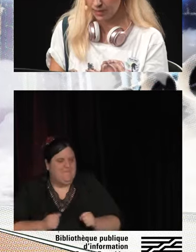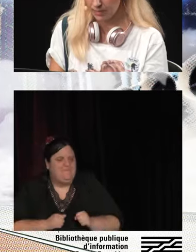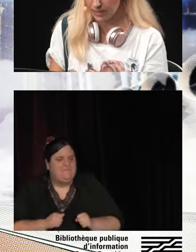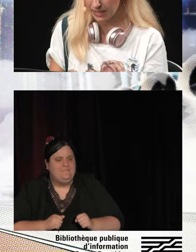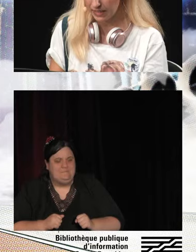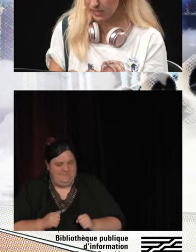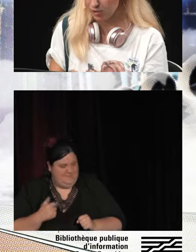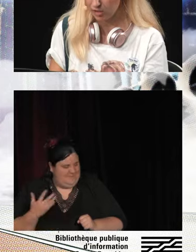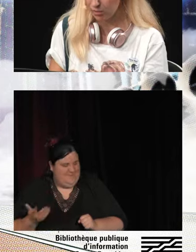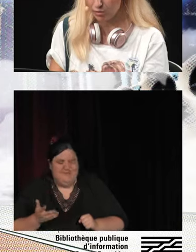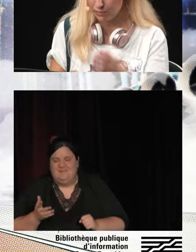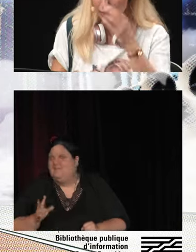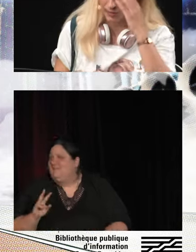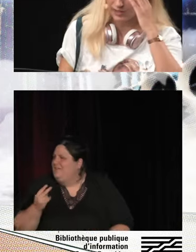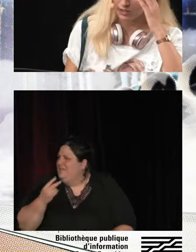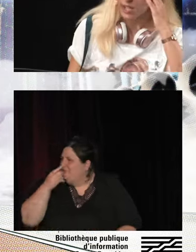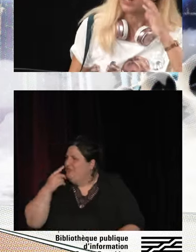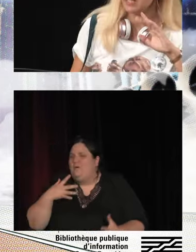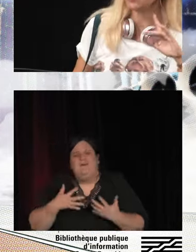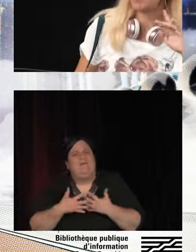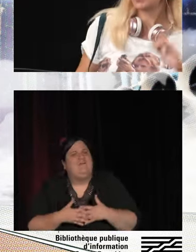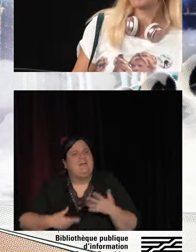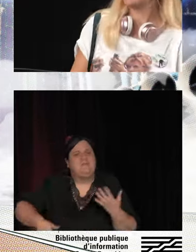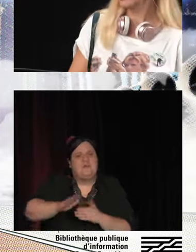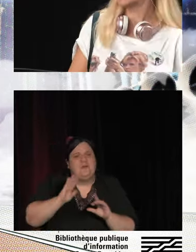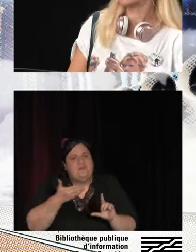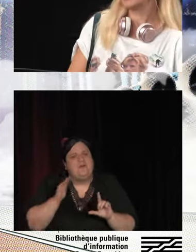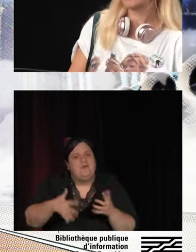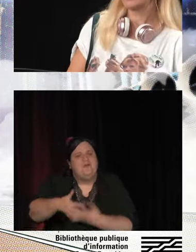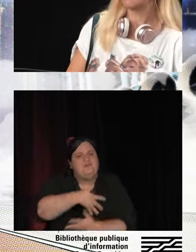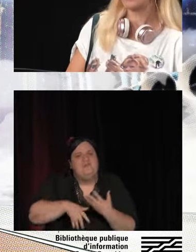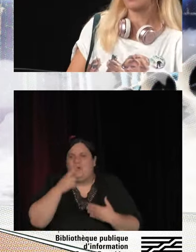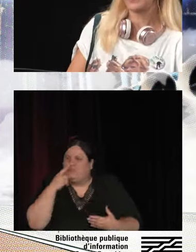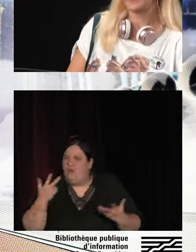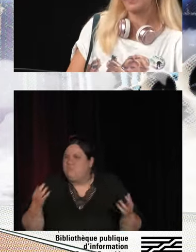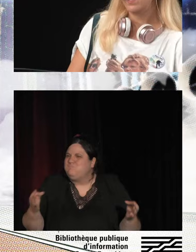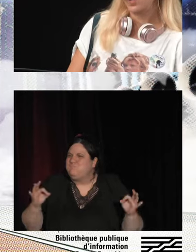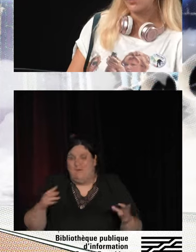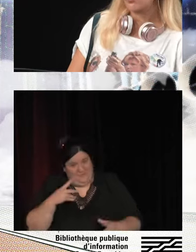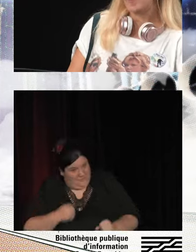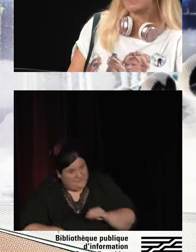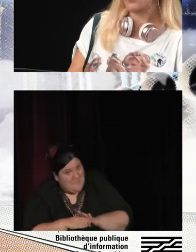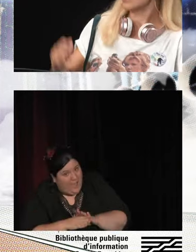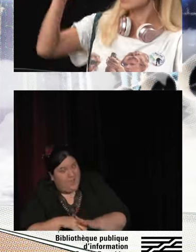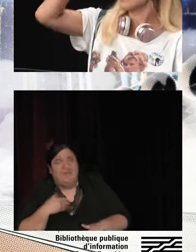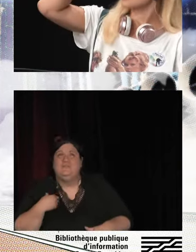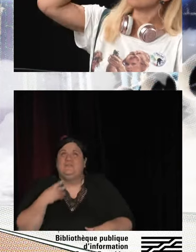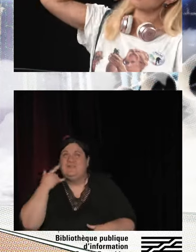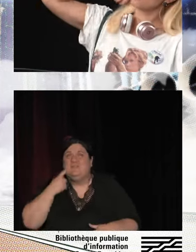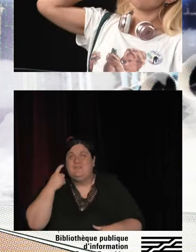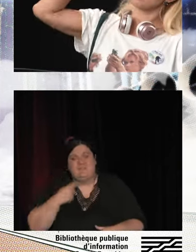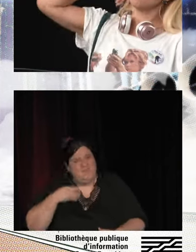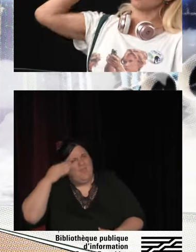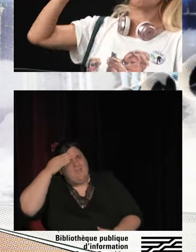Mais qui m'a envoyé? Mais à quelle heure j'ai cru que le chauffeur se passerait quoi? Vous savez qu'au départ, je m'étais dit, oh, on a 2 heures. Bah, si je fais Super Mario World qui fait